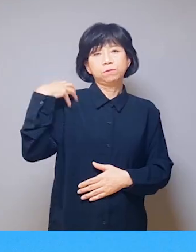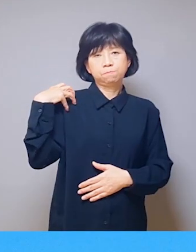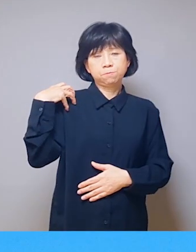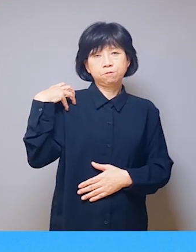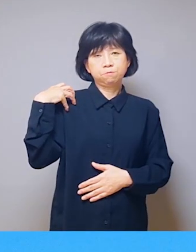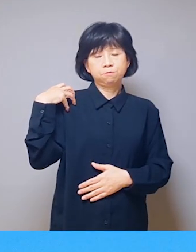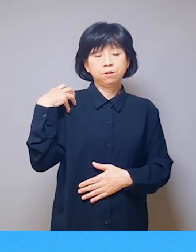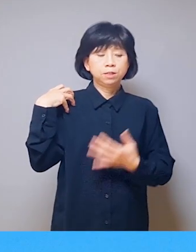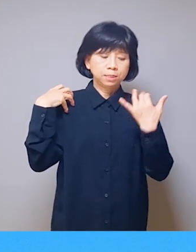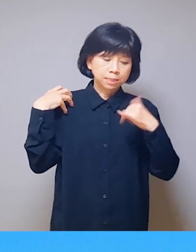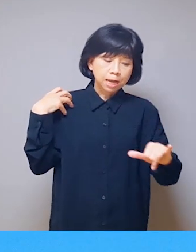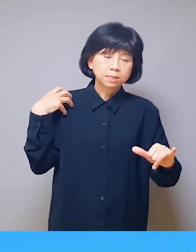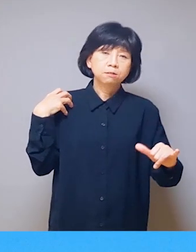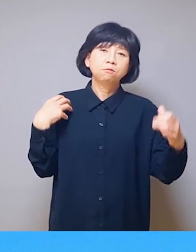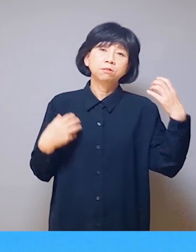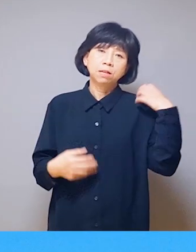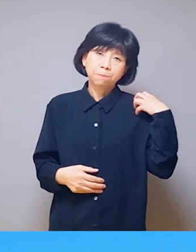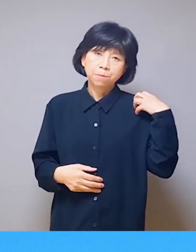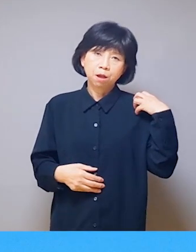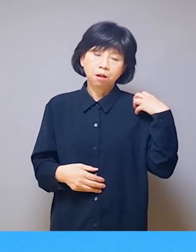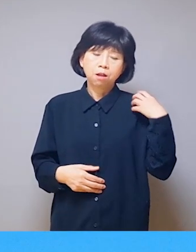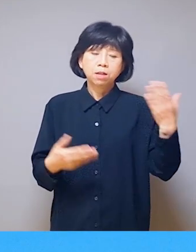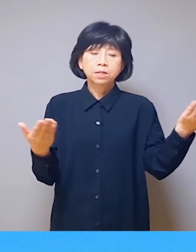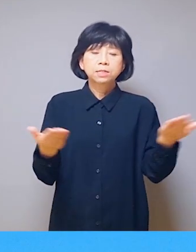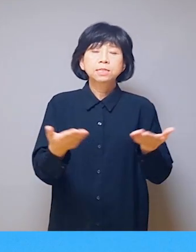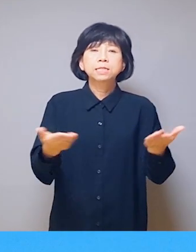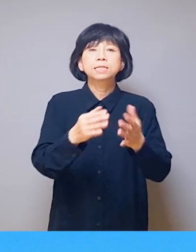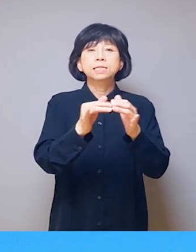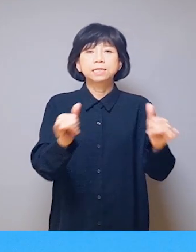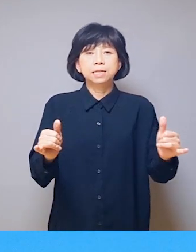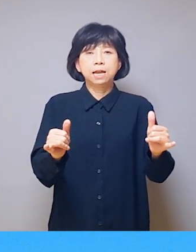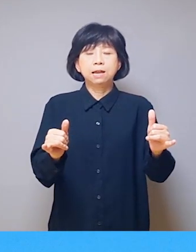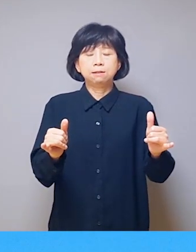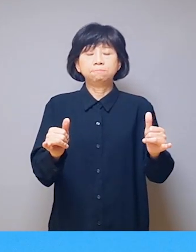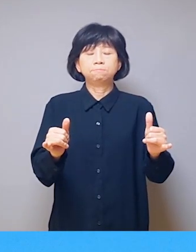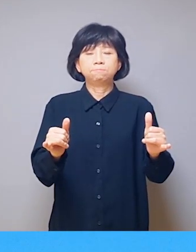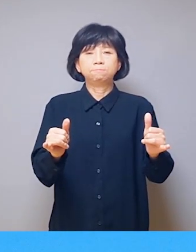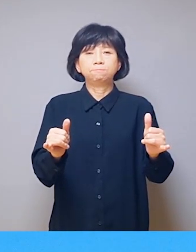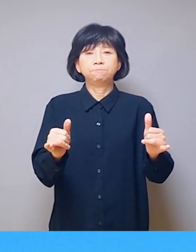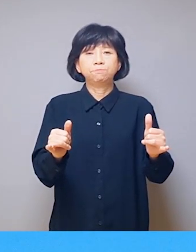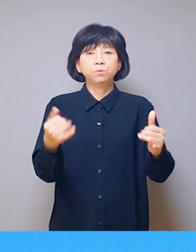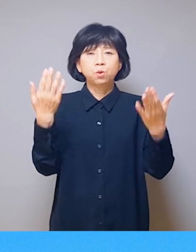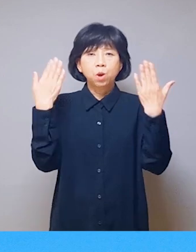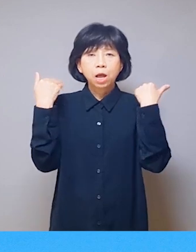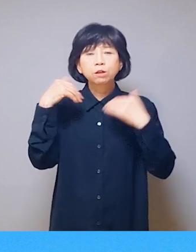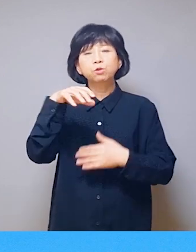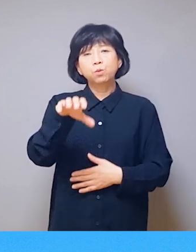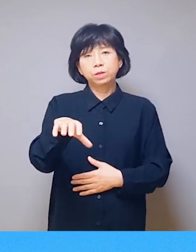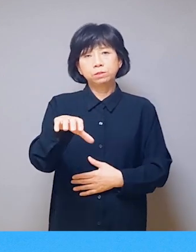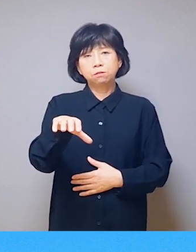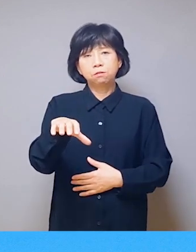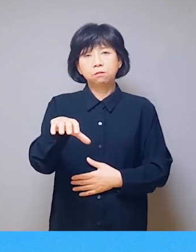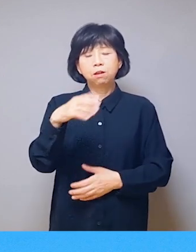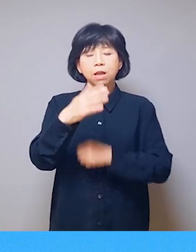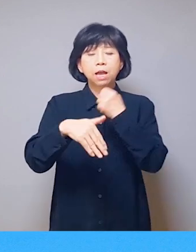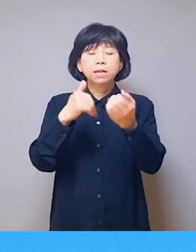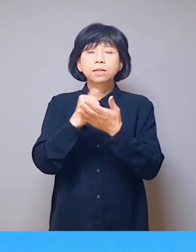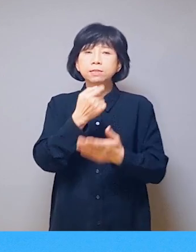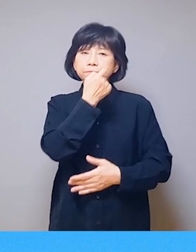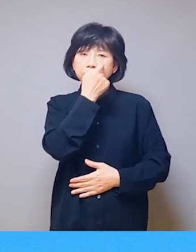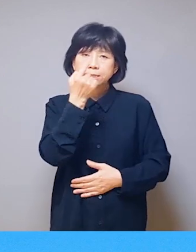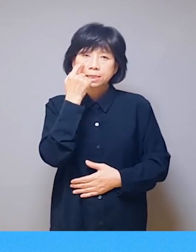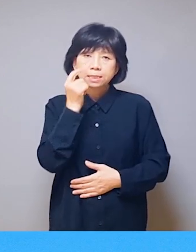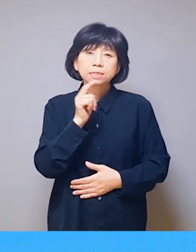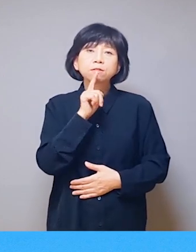자녀로서의 사명, 직장과 학교에서 정직과 사랑으로 하나님을 증거하는 사명이 있는 거죠. 예수 믿으세요.